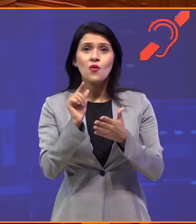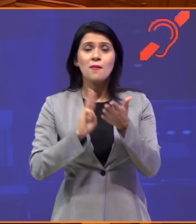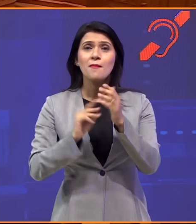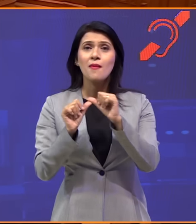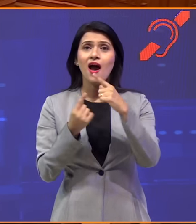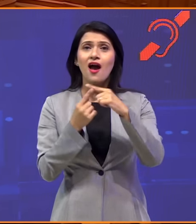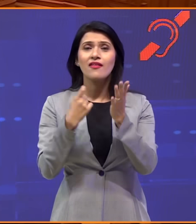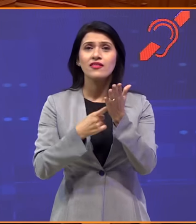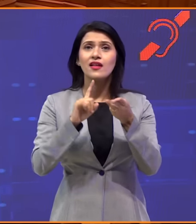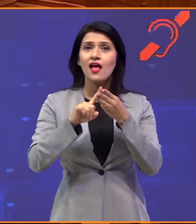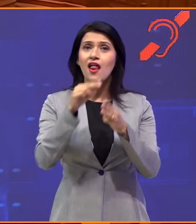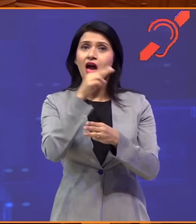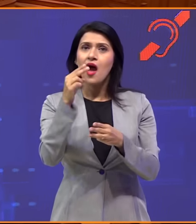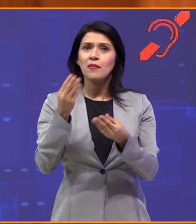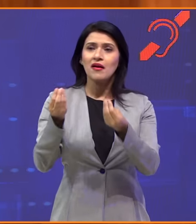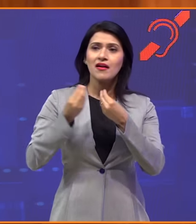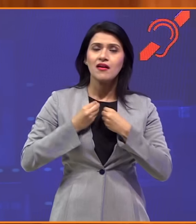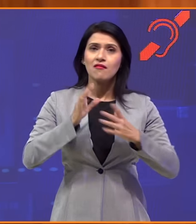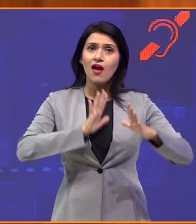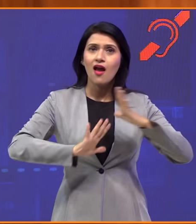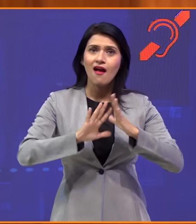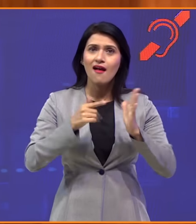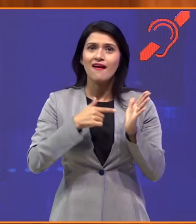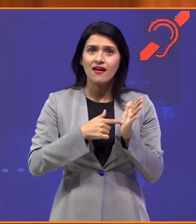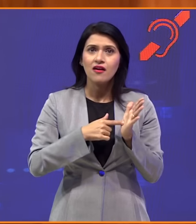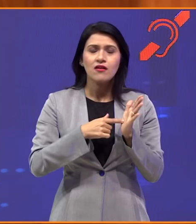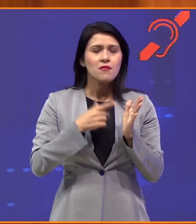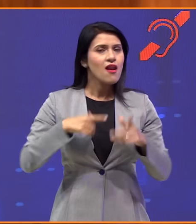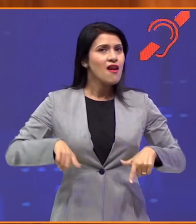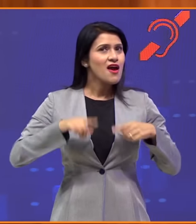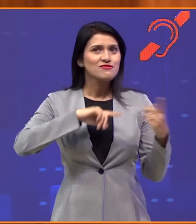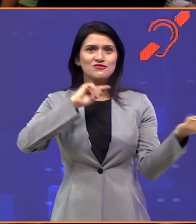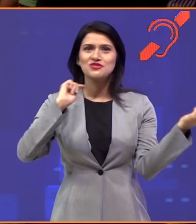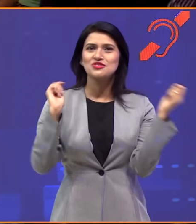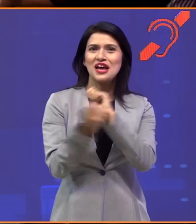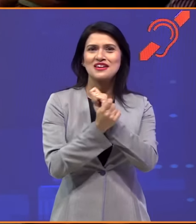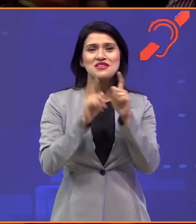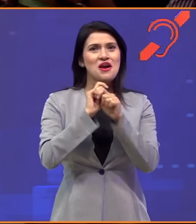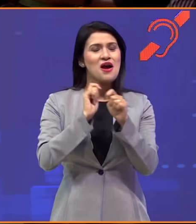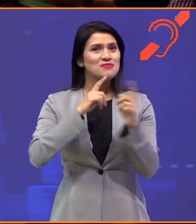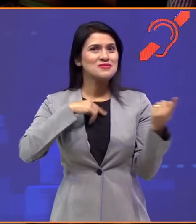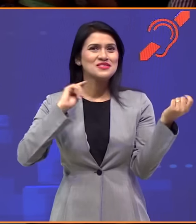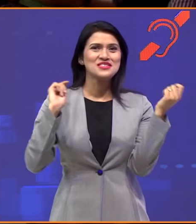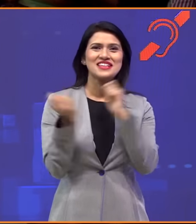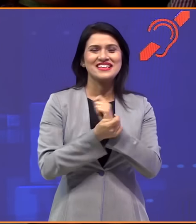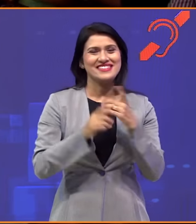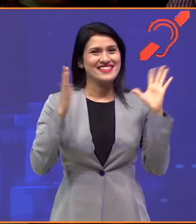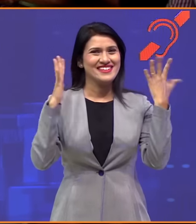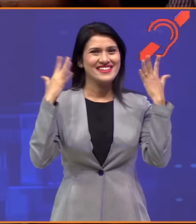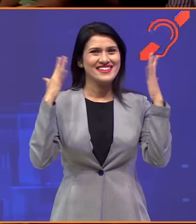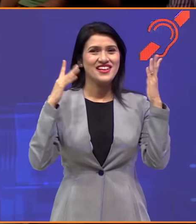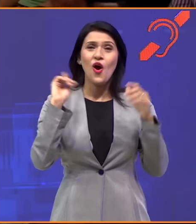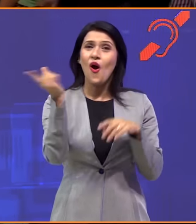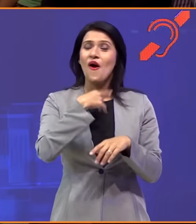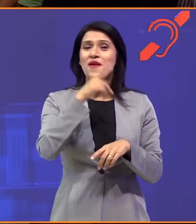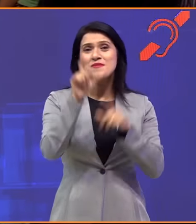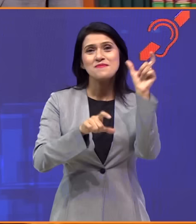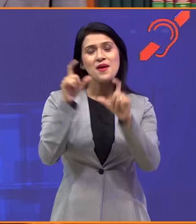पूरा जीवन बदलने के लिए आया हुआ है मेरा पूरा करियर बदल गया था उसके बाद उसम कोई शक नहीं लोगों ने बहुत पसंद